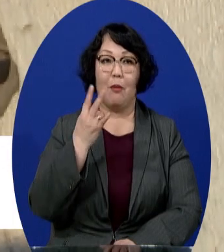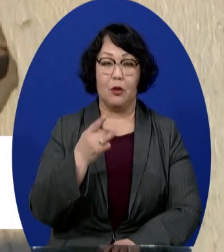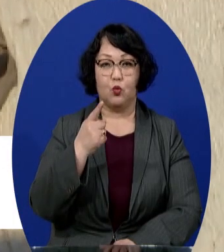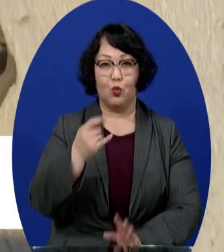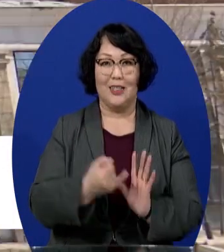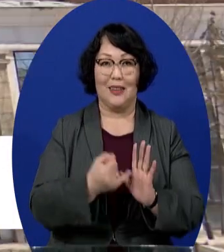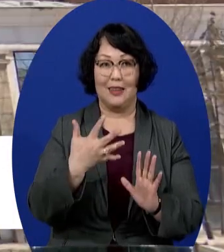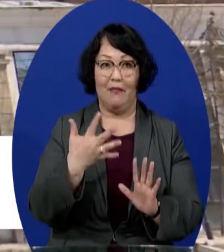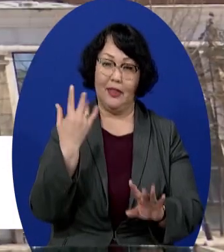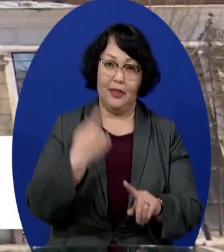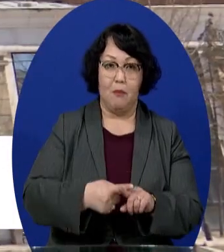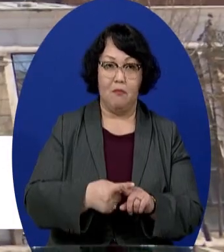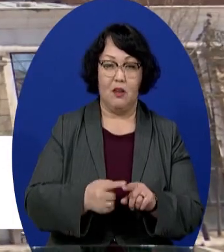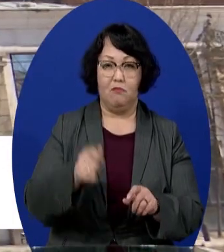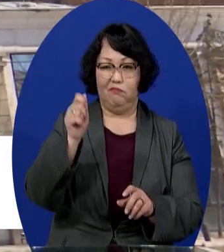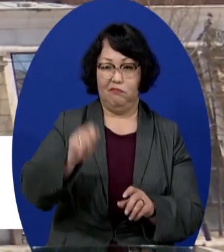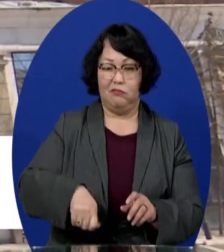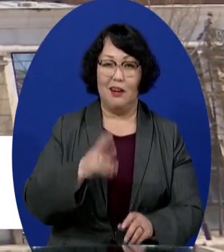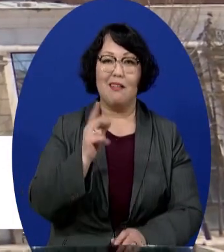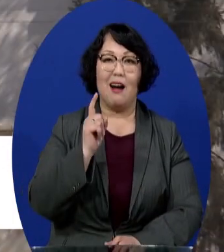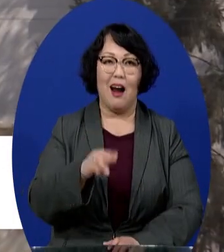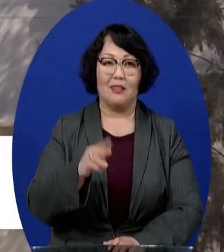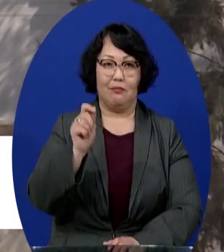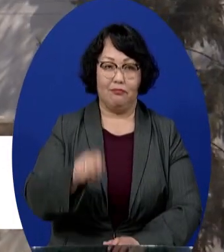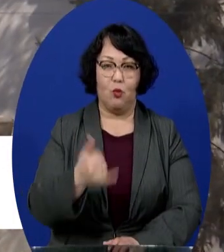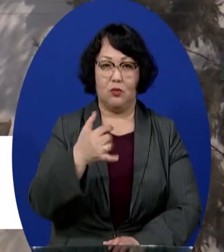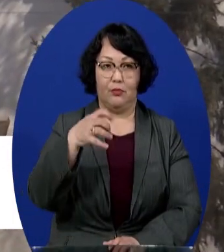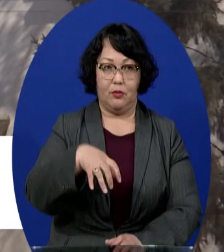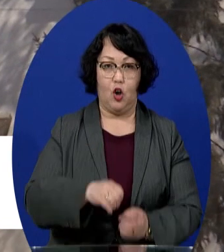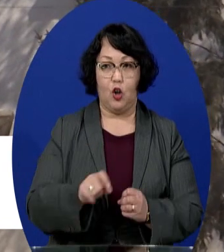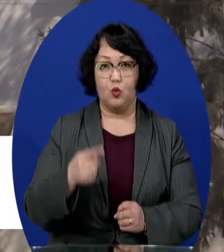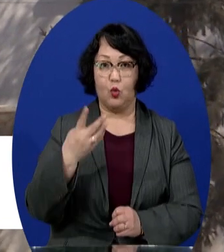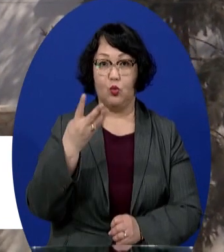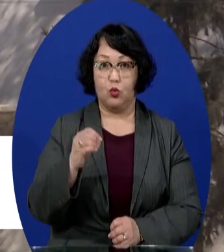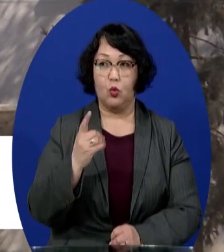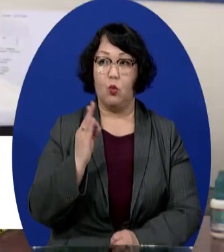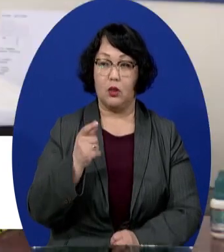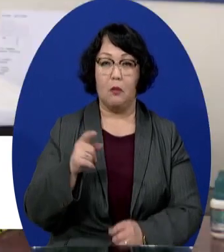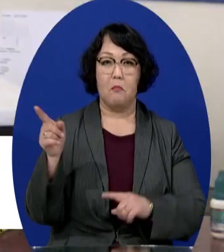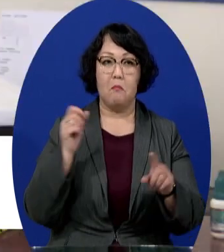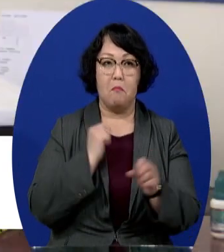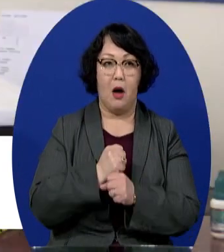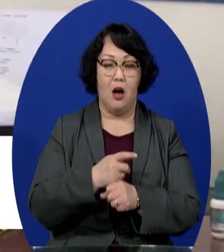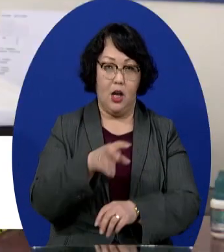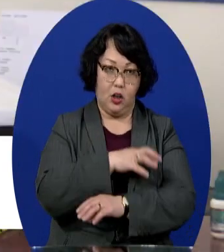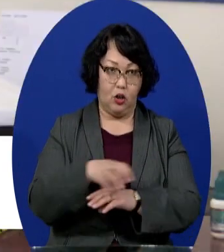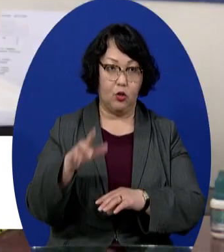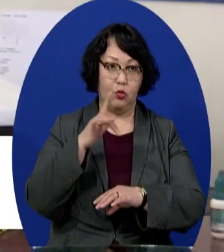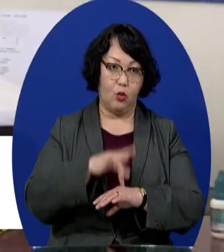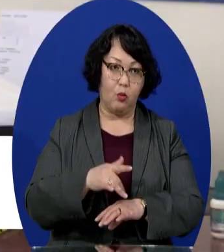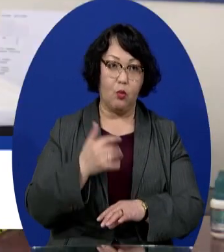хутгийг ухаалаг болгох юм байна. Одоогоор 140 хутаг ухаалаг системээр ажилддаг. Гэр ороолын төвлөрсөн шугам